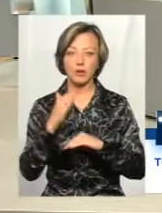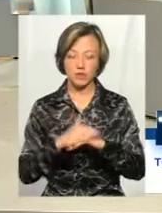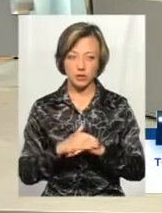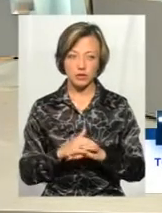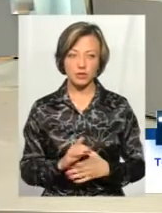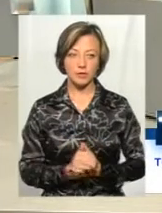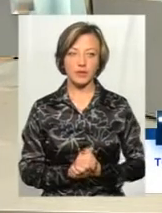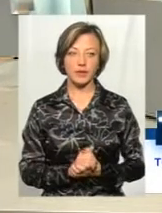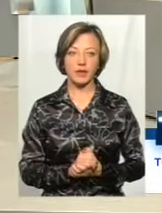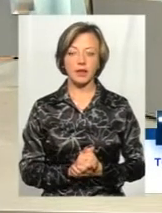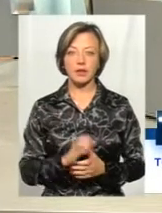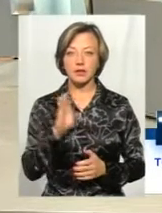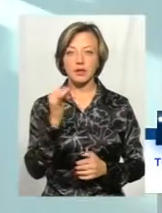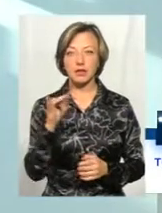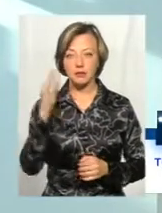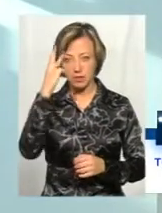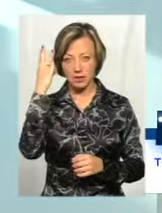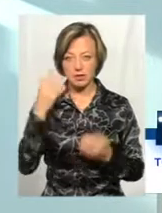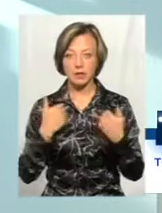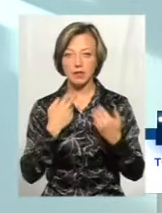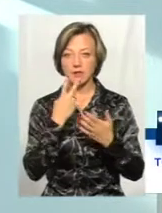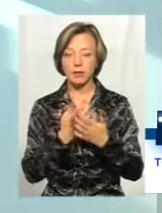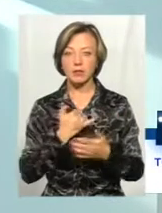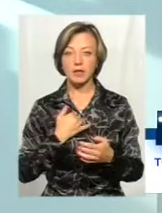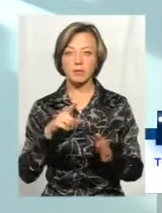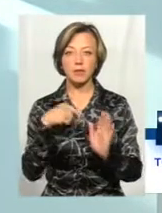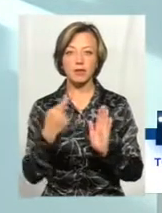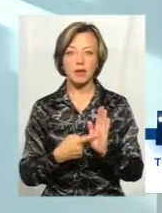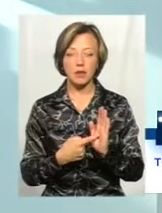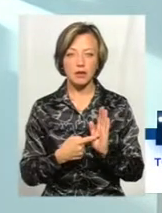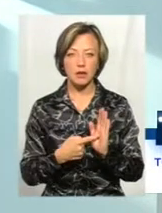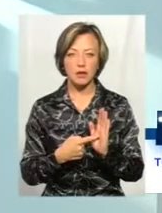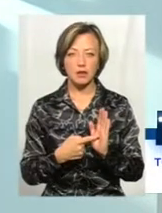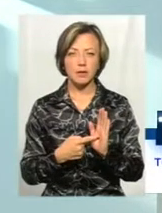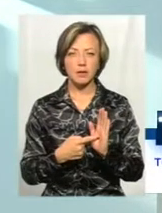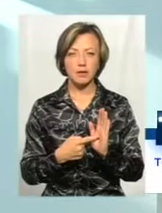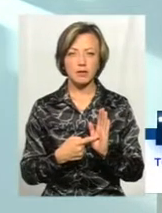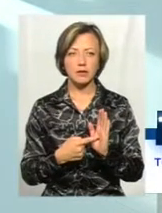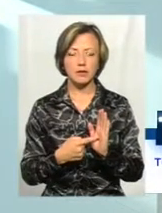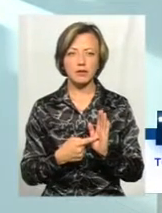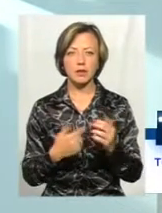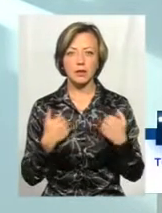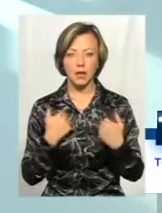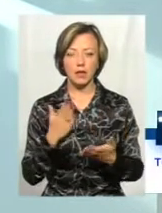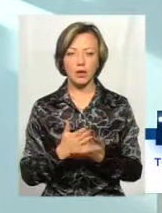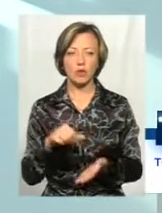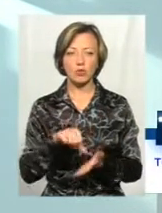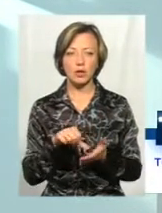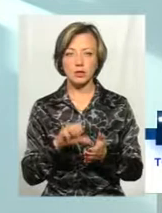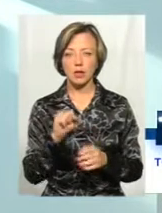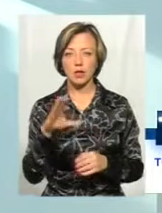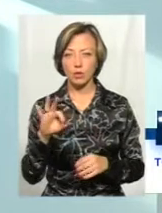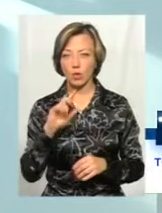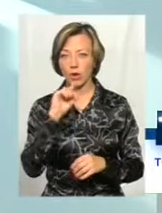Добрий вечір. Це Сергій Сменицько. Дивіться, в мене таке питання. Я як є учасник АТО, вже от